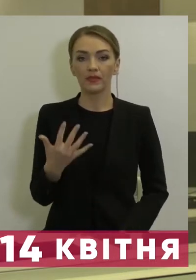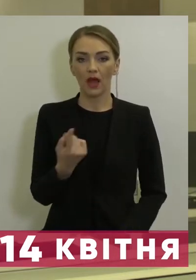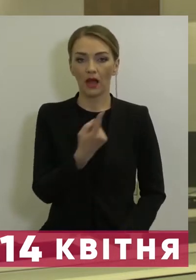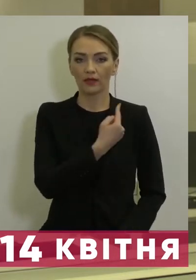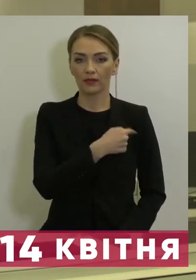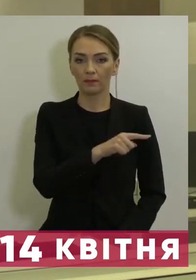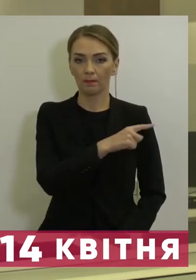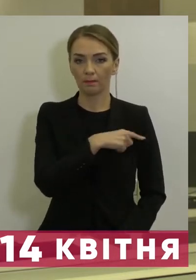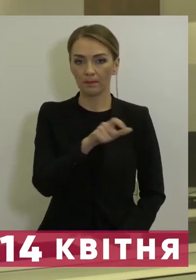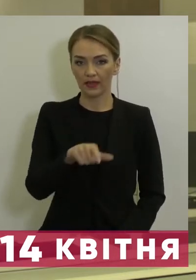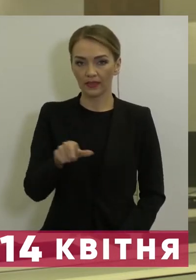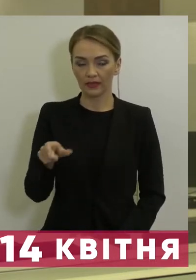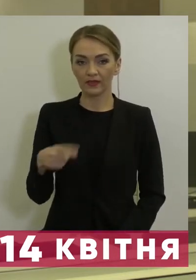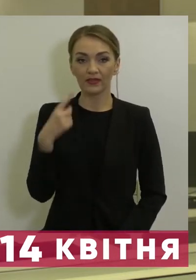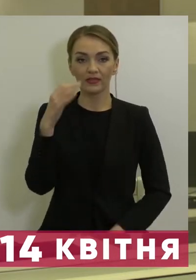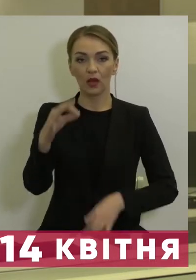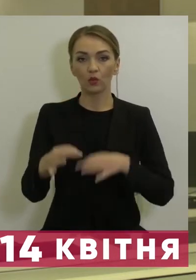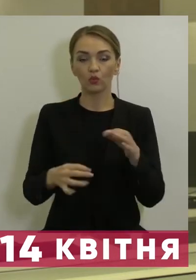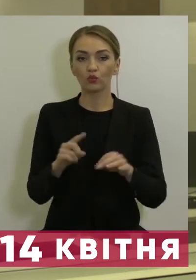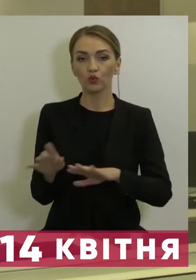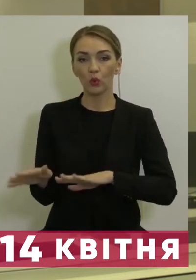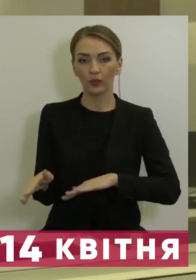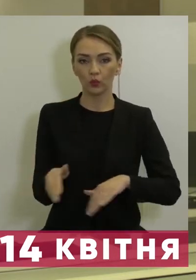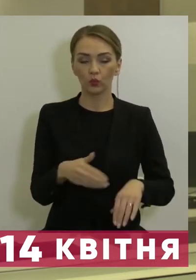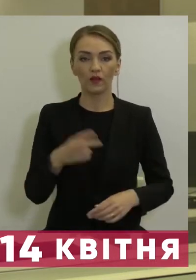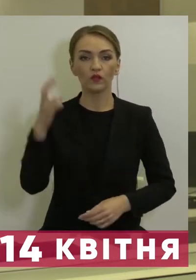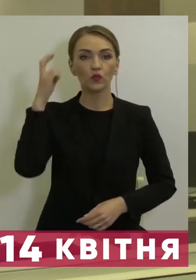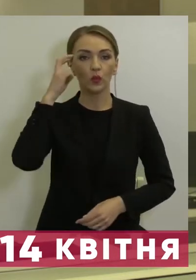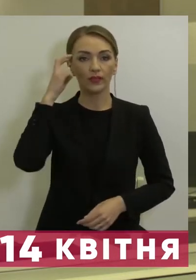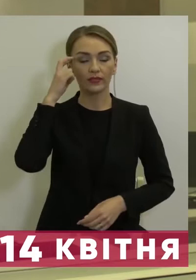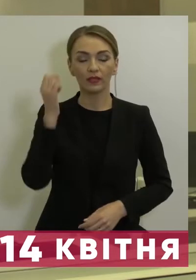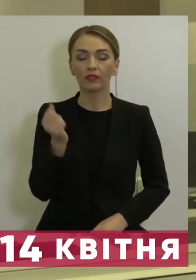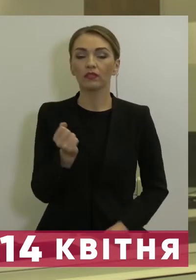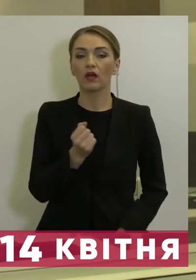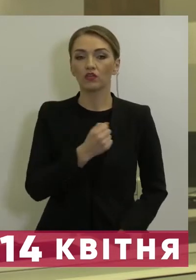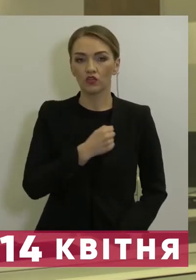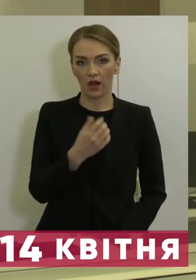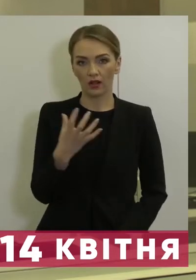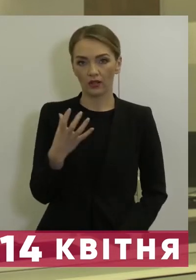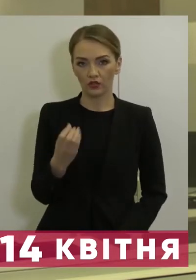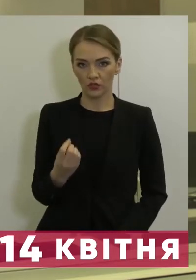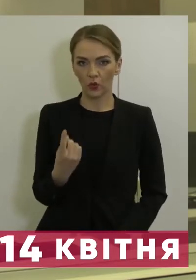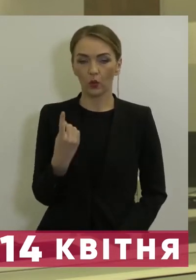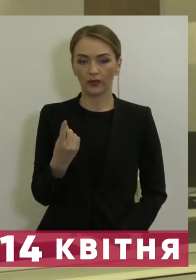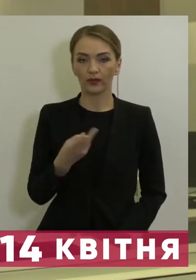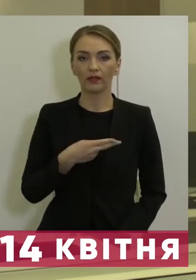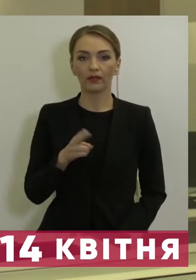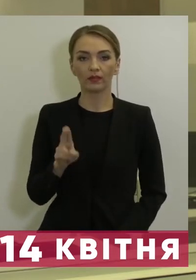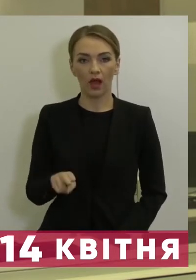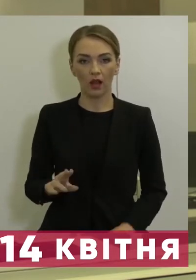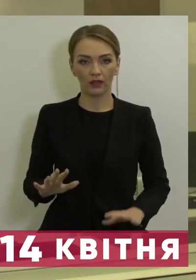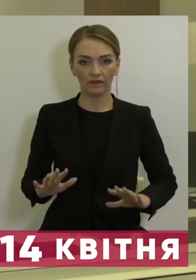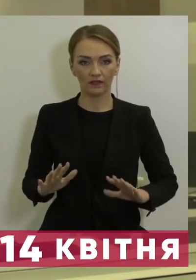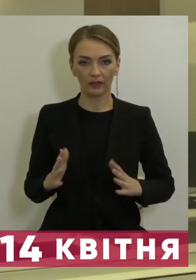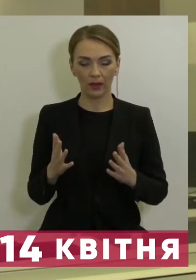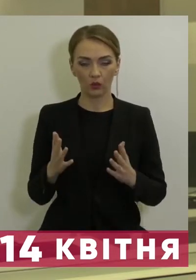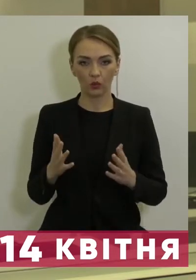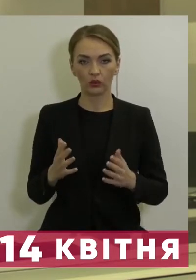медиків. За добу, що минула в столиці, на жаль, ще один літальний випадок.